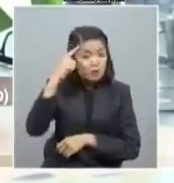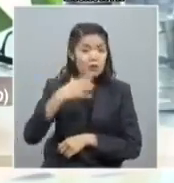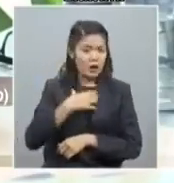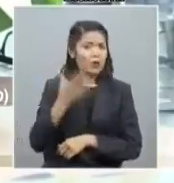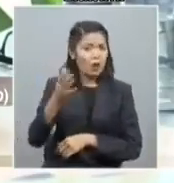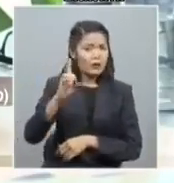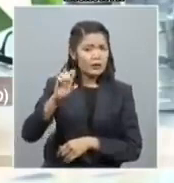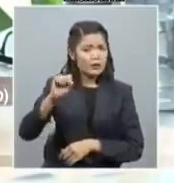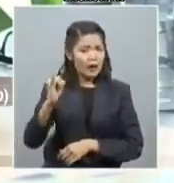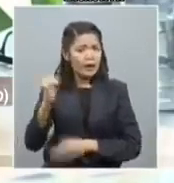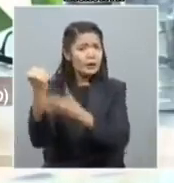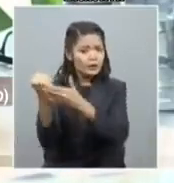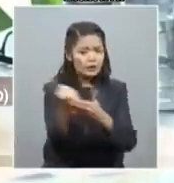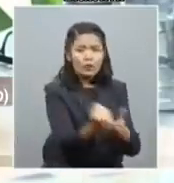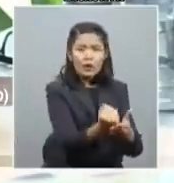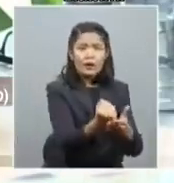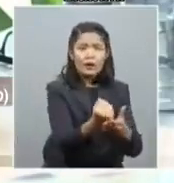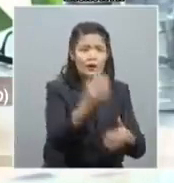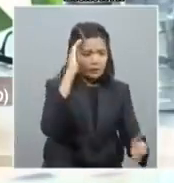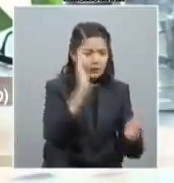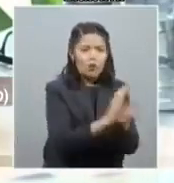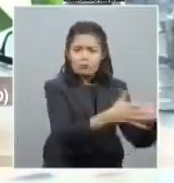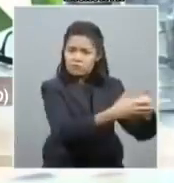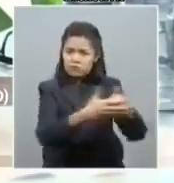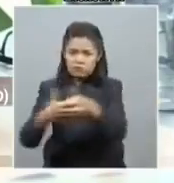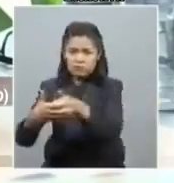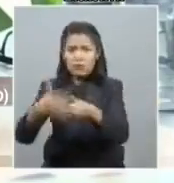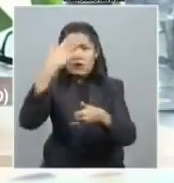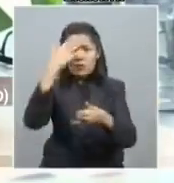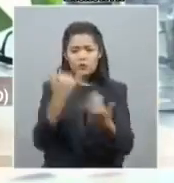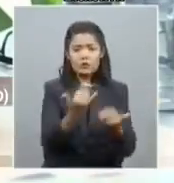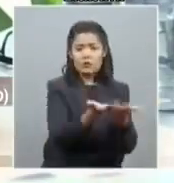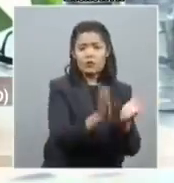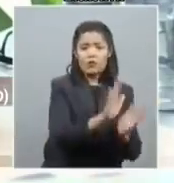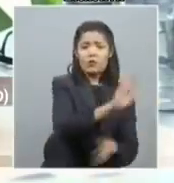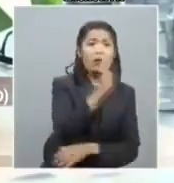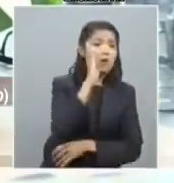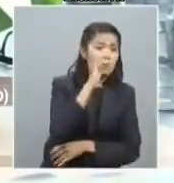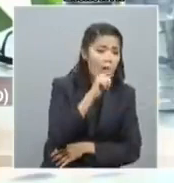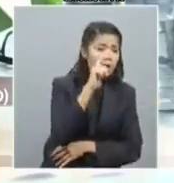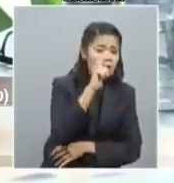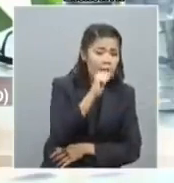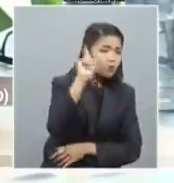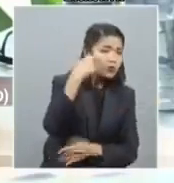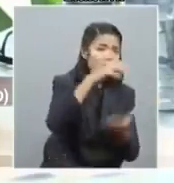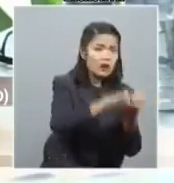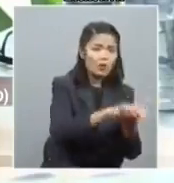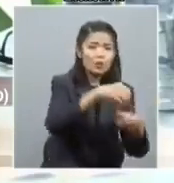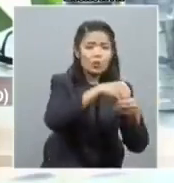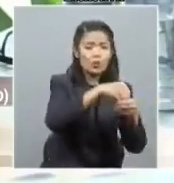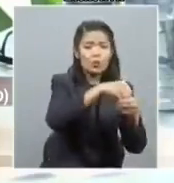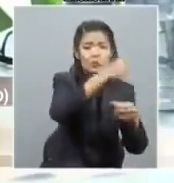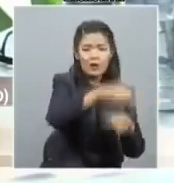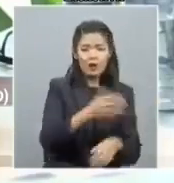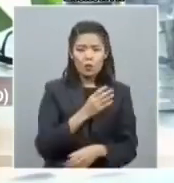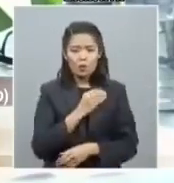ยไปเอาดาบเท่งเนี่ยออกจากบ้านเขาเพราะวันนี้ทั้งครอบครัวทั้งพ่อทั้งแม่และครอบครัวทั้งเมียเนี่ยอยู่กันไม่ได้แล้วก็ระ